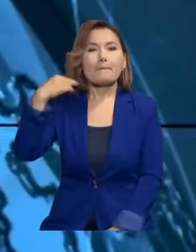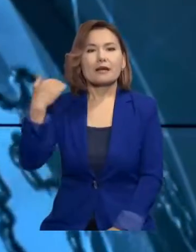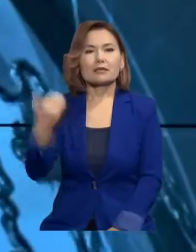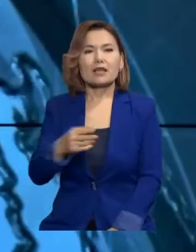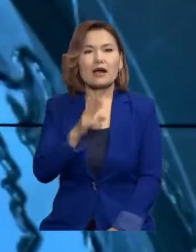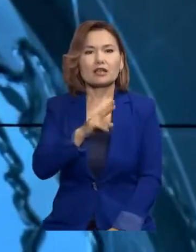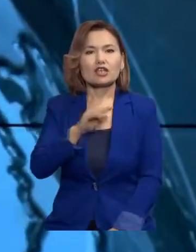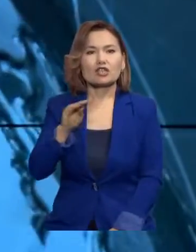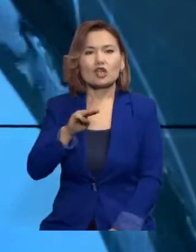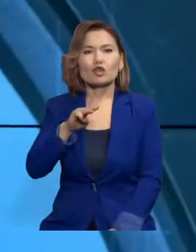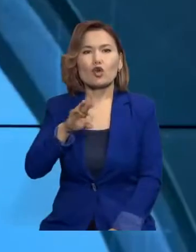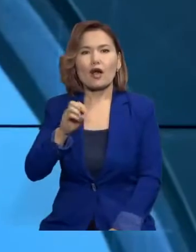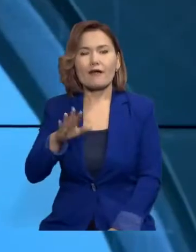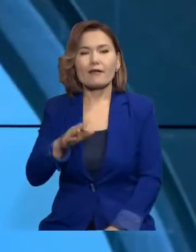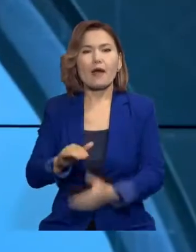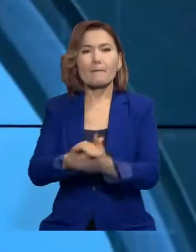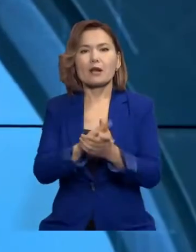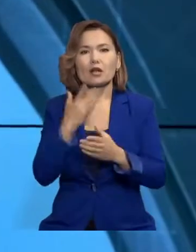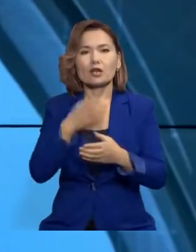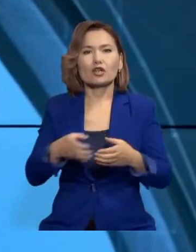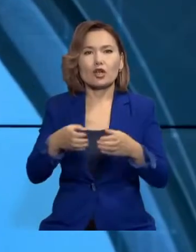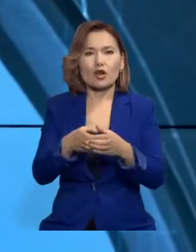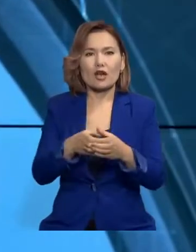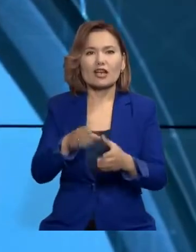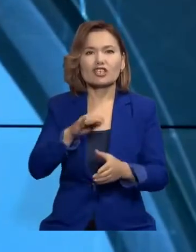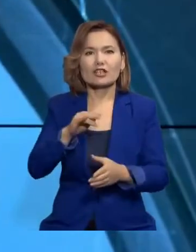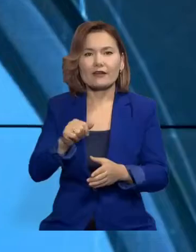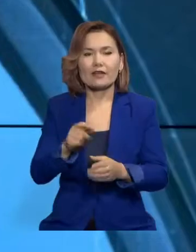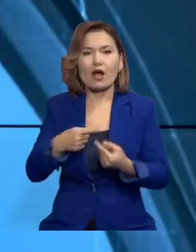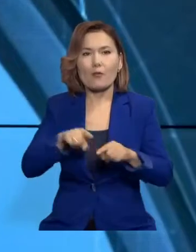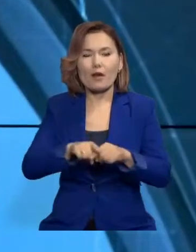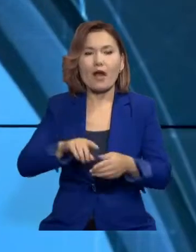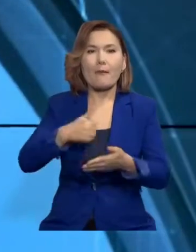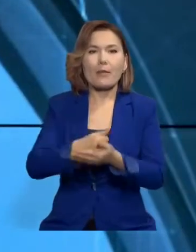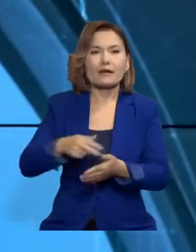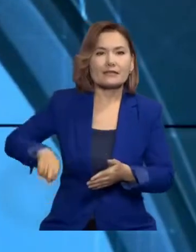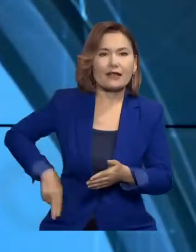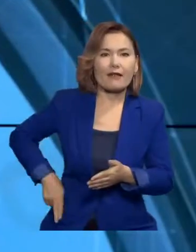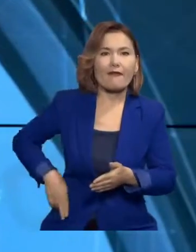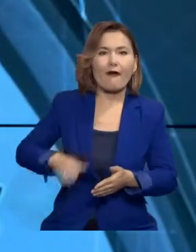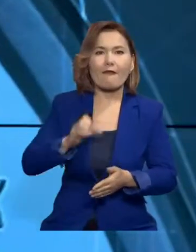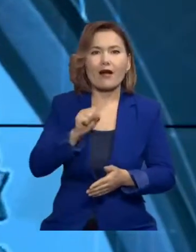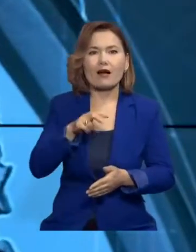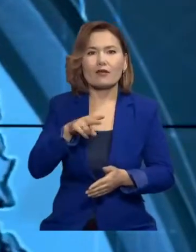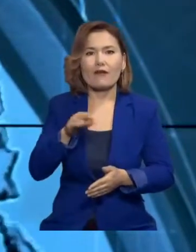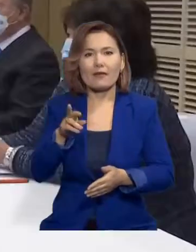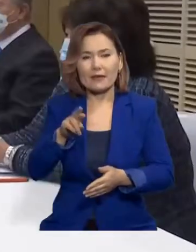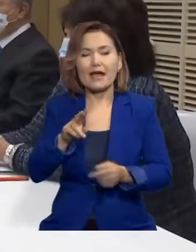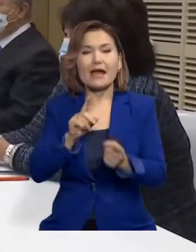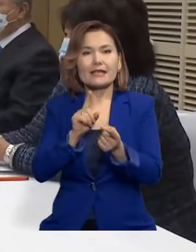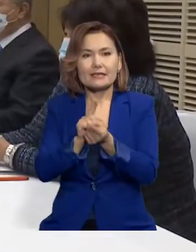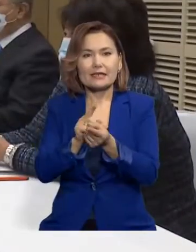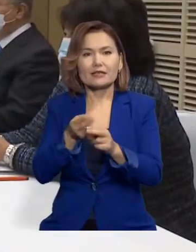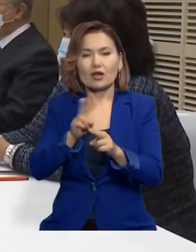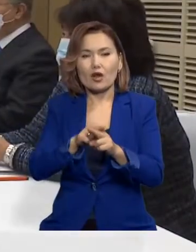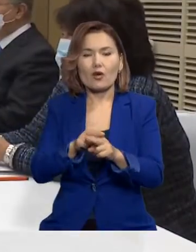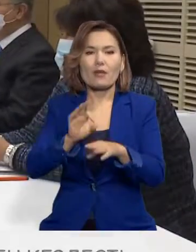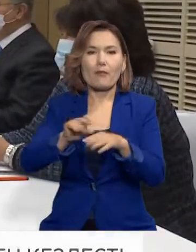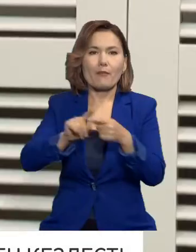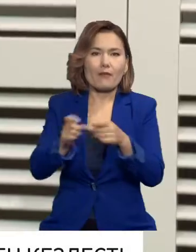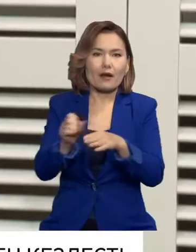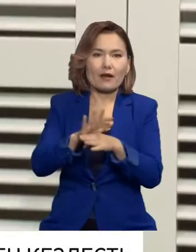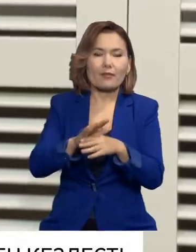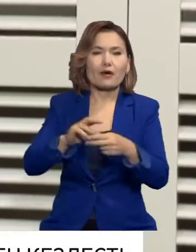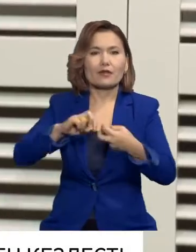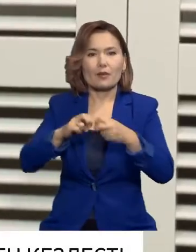Президент Қасым Жомарт Тоқаев Біріккен Ұлттар Ұйымының Женевадағы бөлімшесінің бас директоры Татьяна Валаваевамен кездесу барысында пандемиямен күрес жайын талқылады.